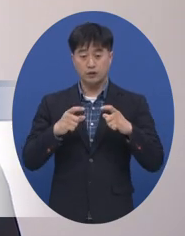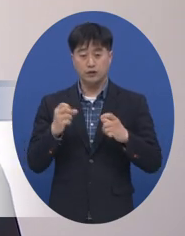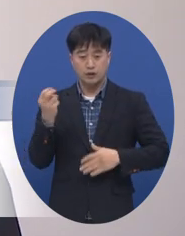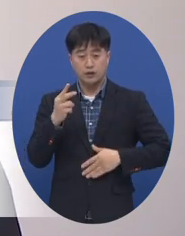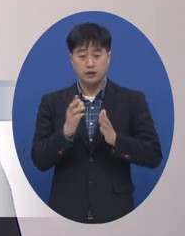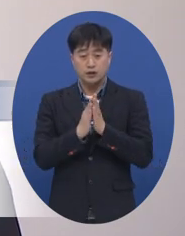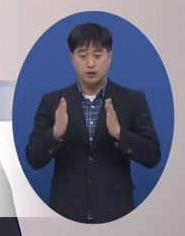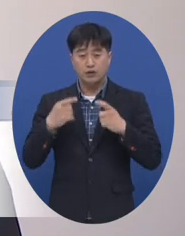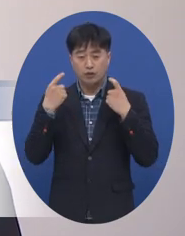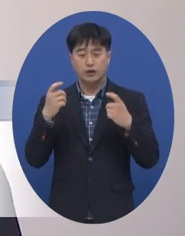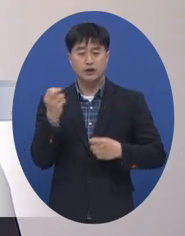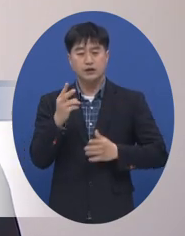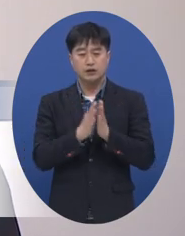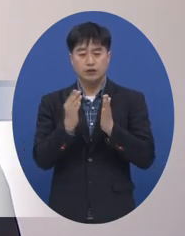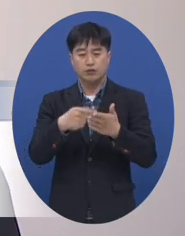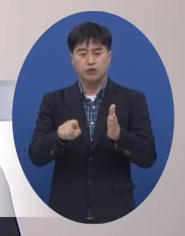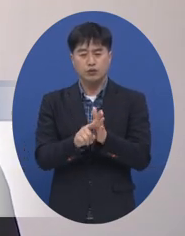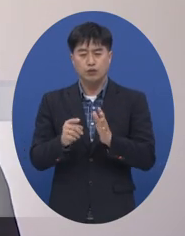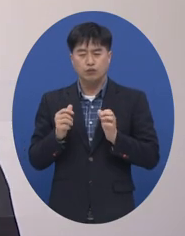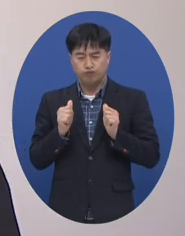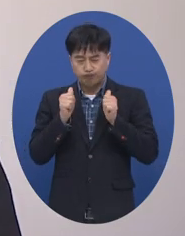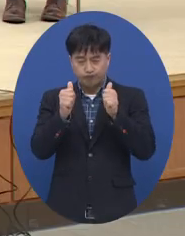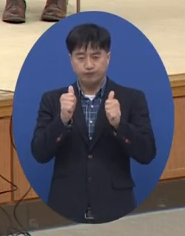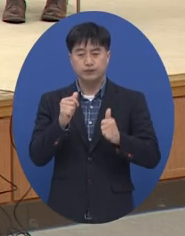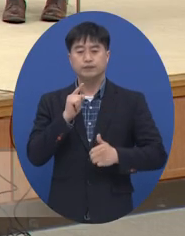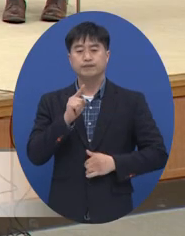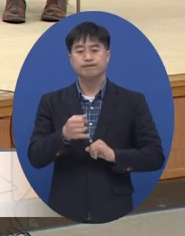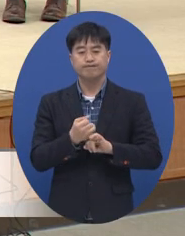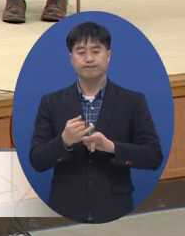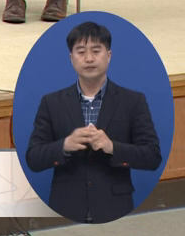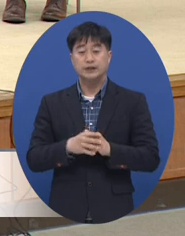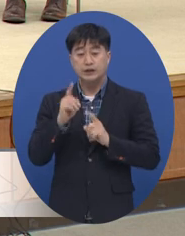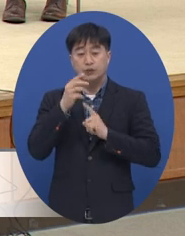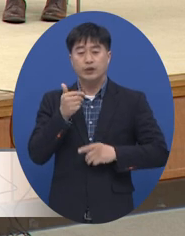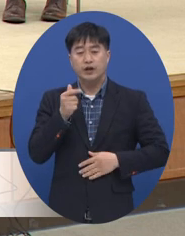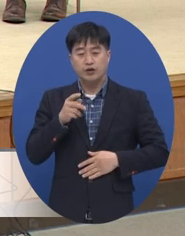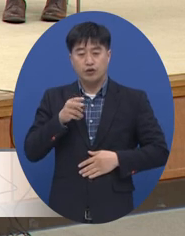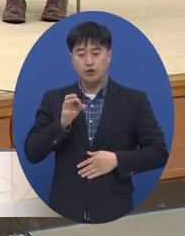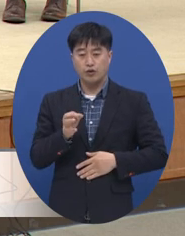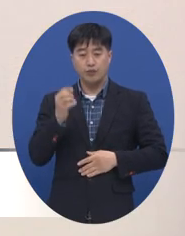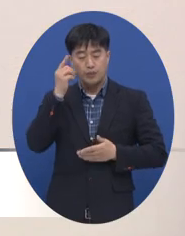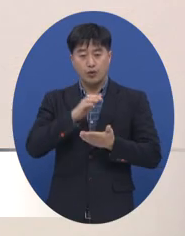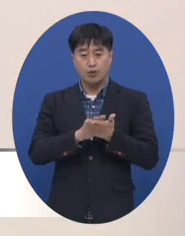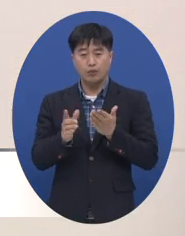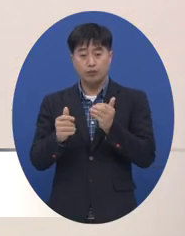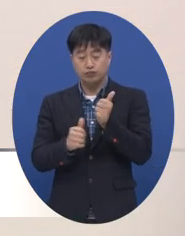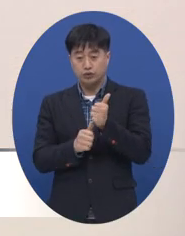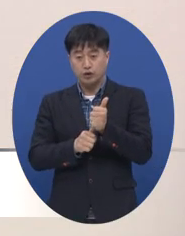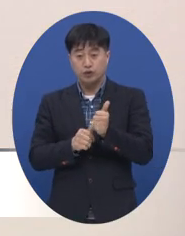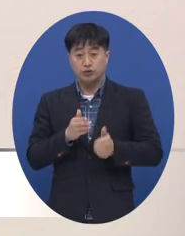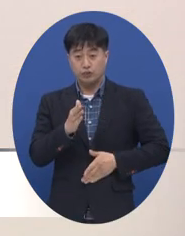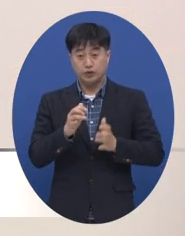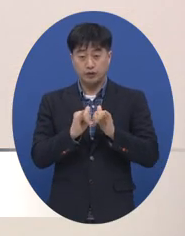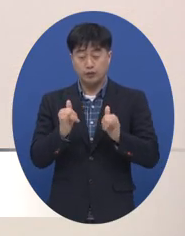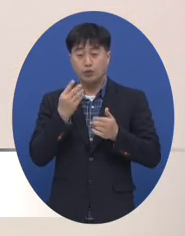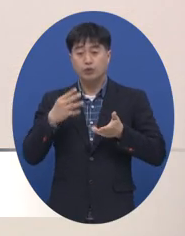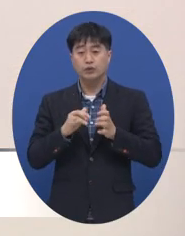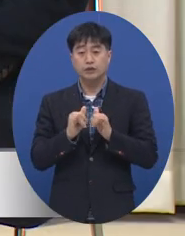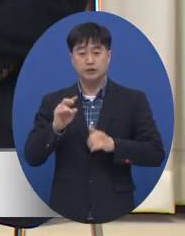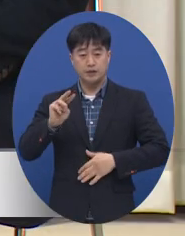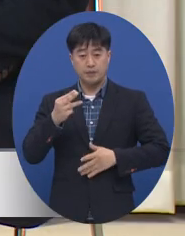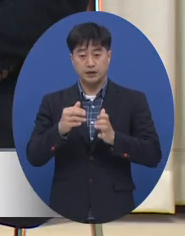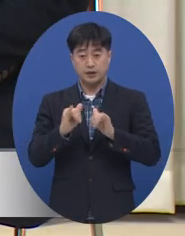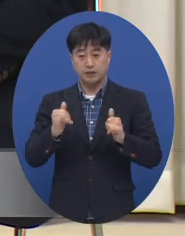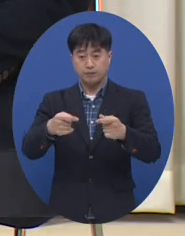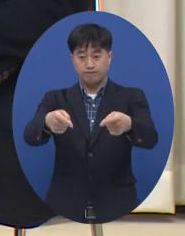막말 제기해 들려서 경기도가 채소의 노를 다 들어올 약속드리겠습니다 이화영 경기도 평화 부지사 와 평화통일 전문가 경기도민 등